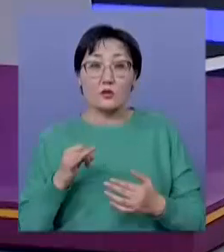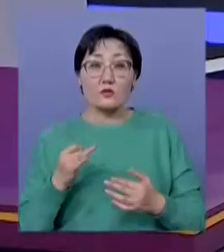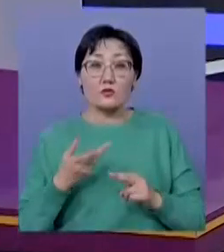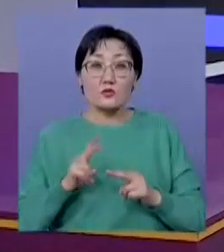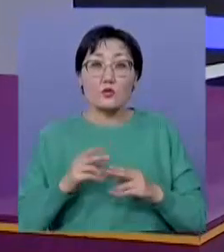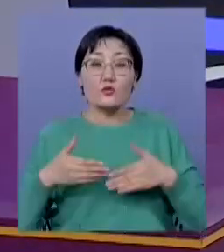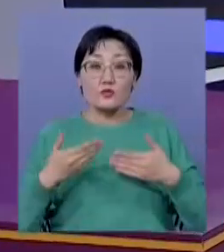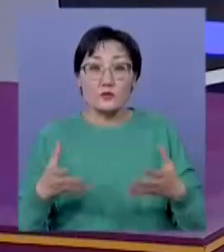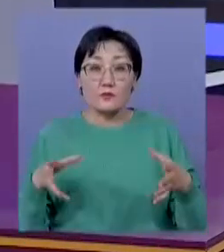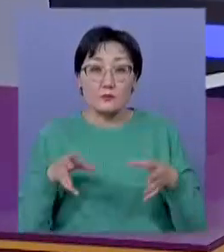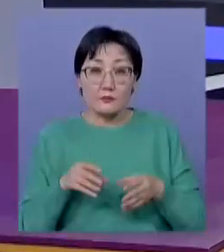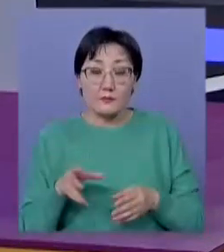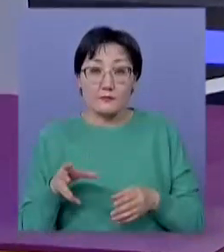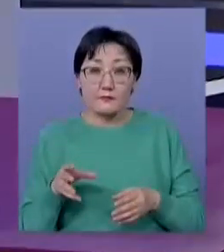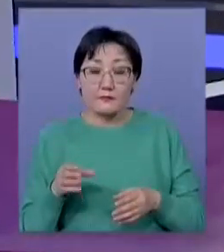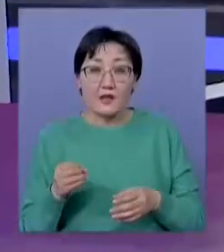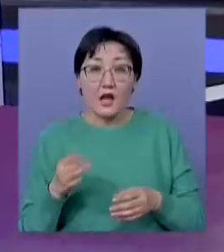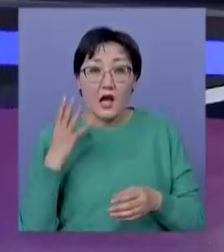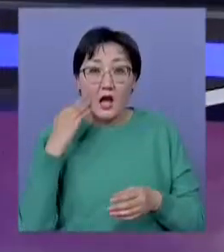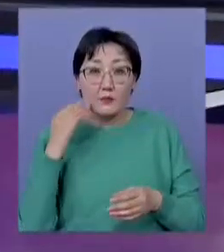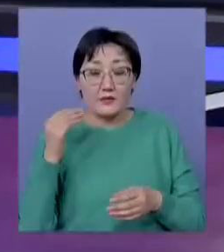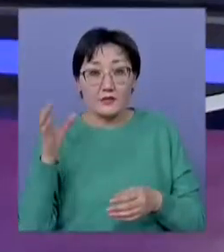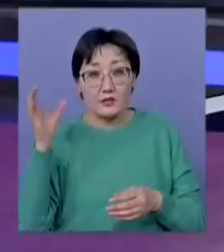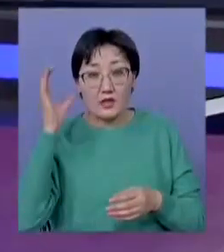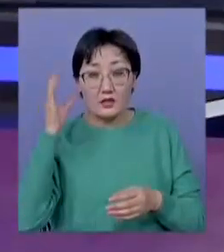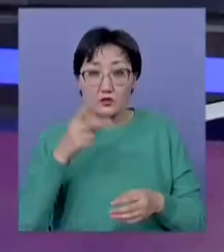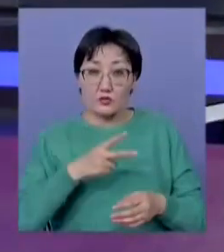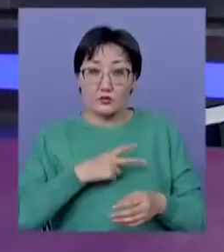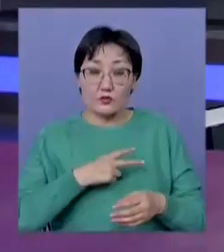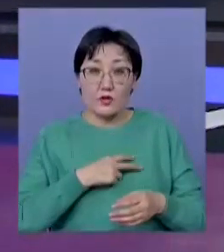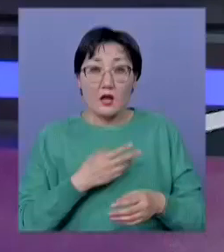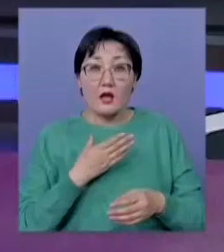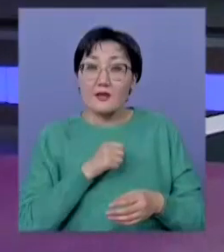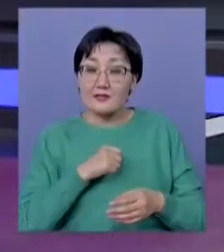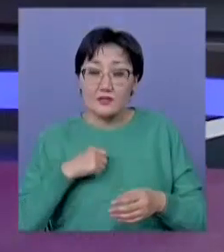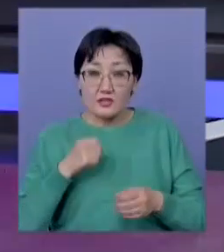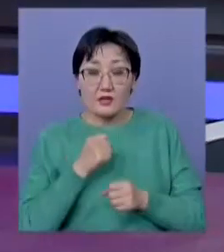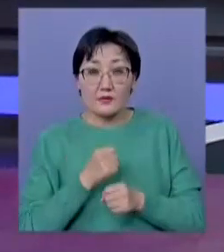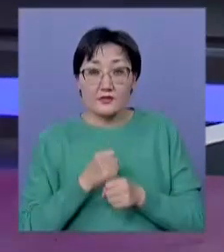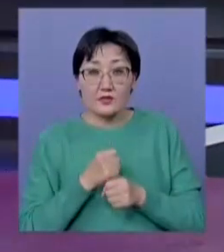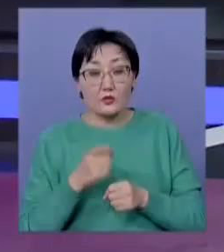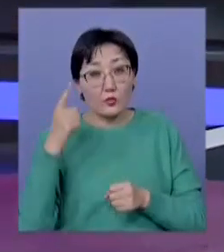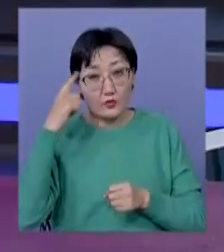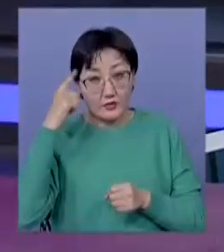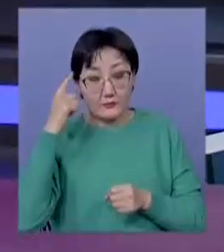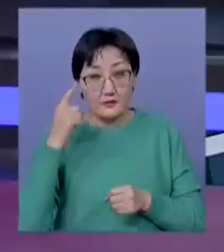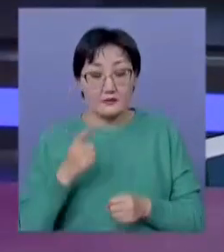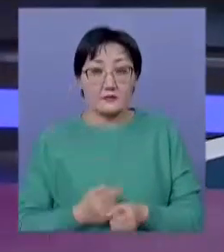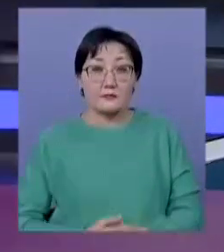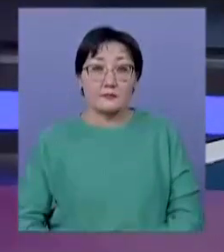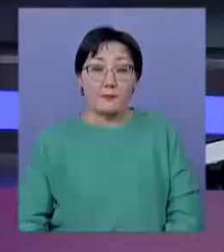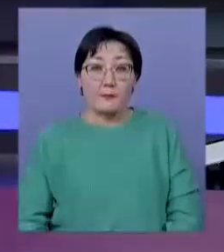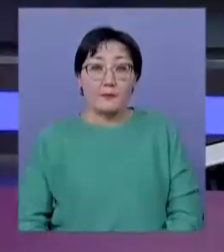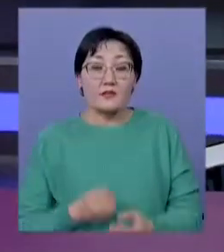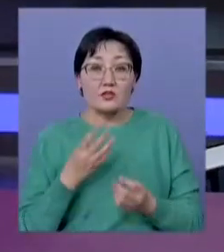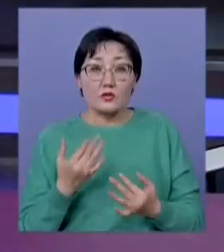ұсыныспен қатар біз өзіміз сол Алматы дарыны төс белгісінің эскизін біз өзіміз жасасақ деген ойдамыз.